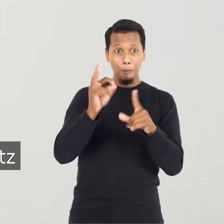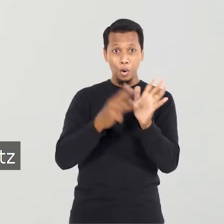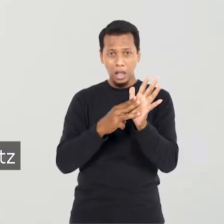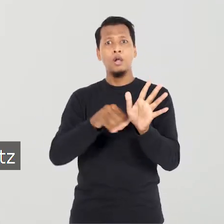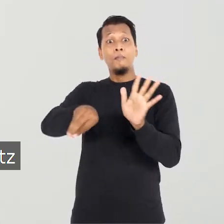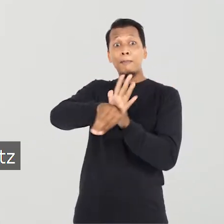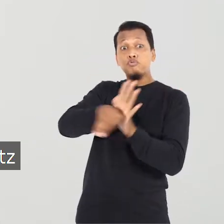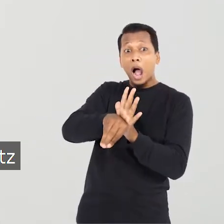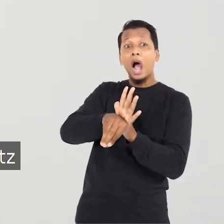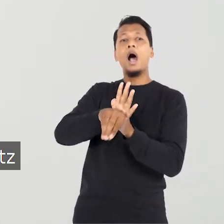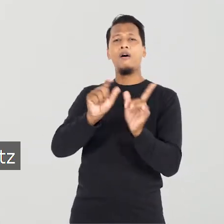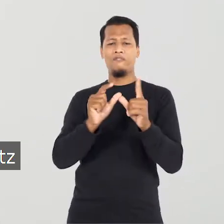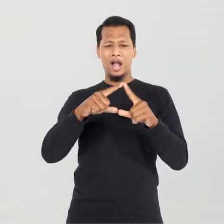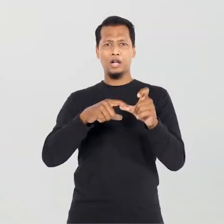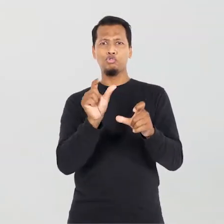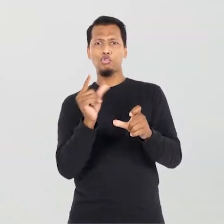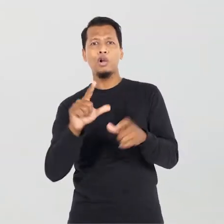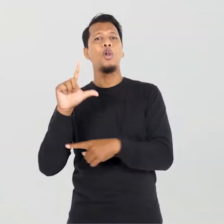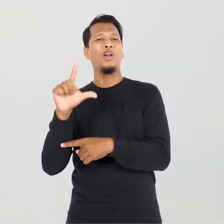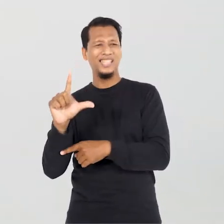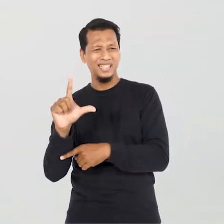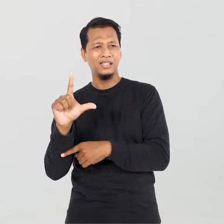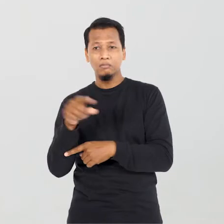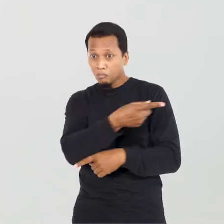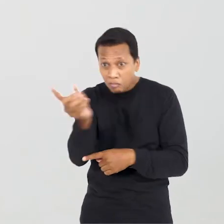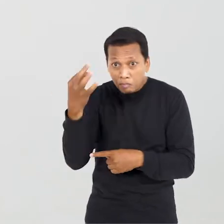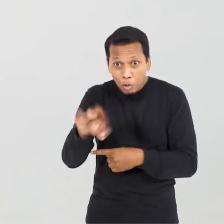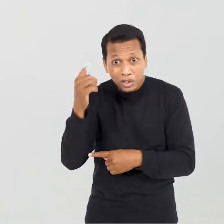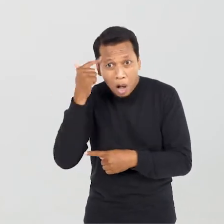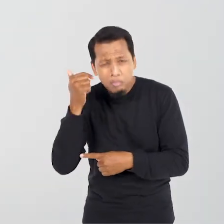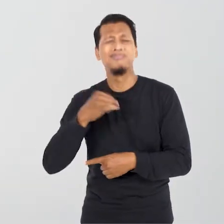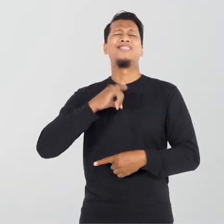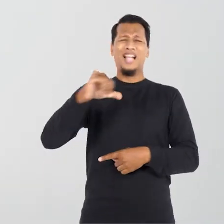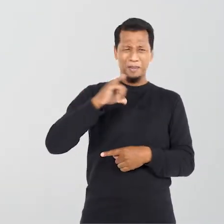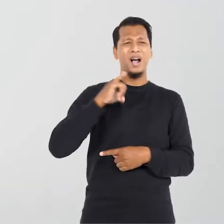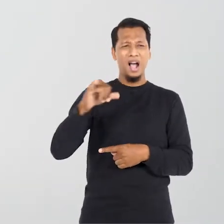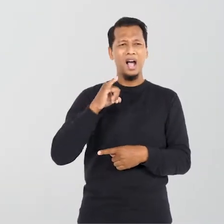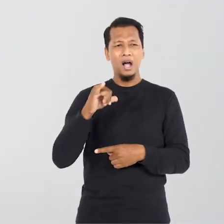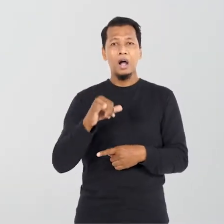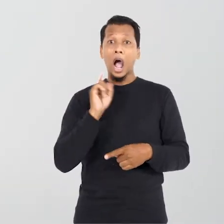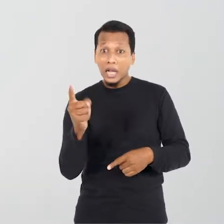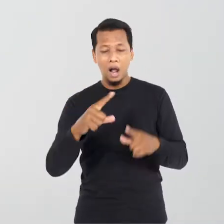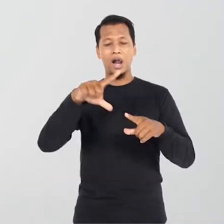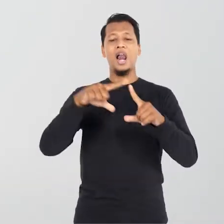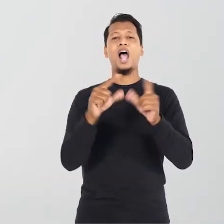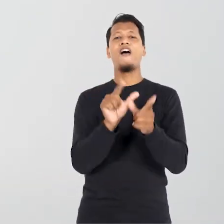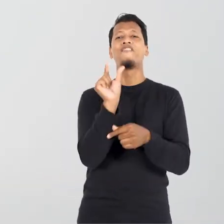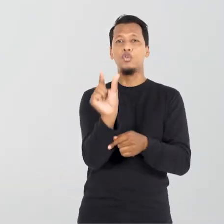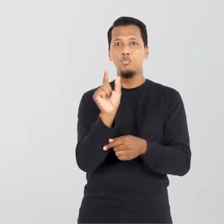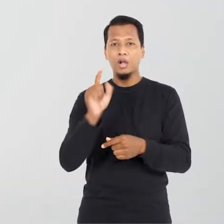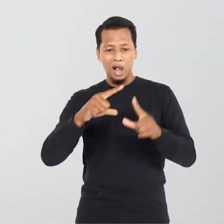Taman Nasional Wasur dan Taman Nasional Lorenz. Sekarang lu baru tahu kan yang nonton? Sama. Kalau lu belum dikelola itu kayak ada Lau, terus